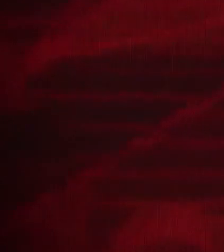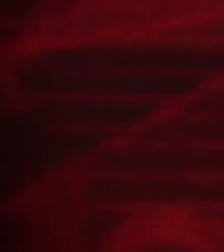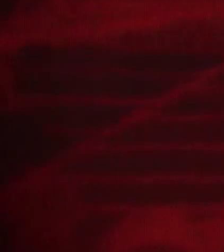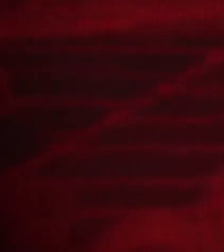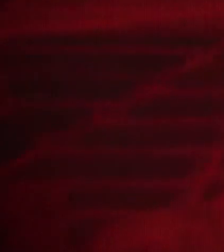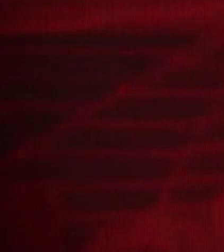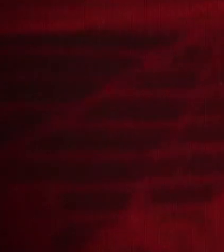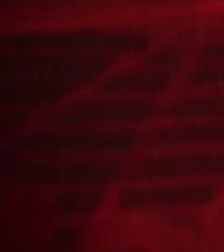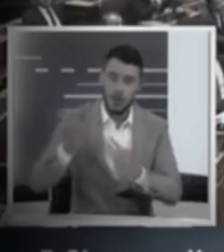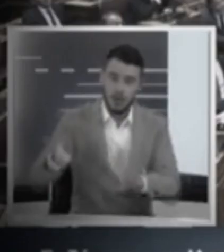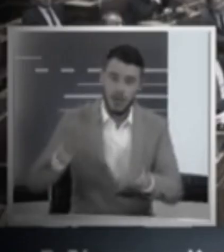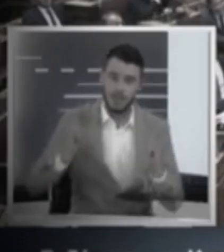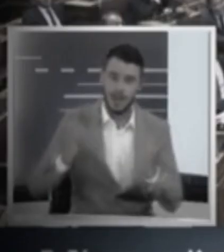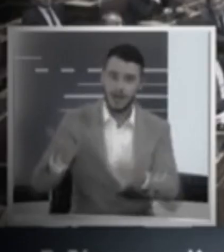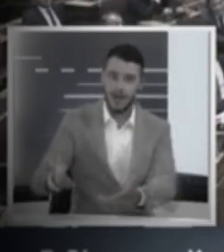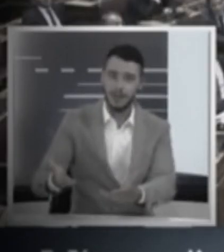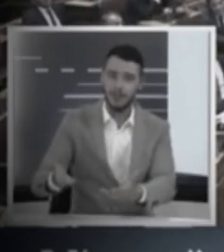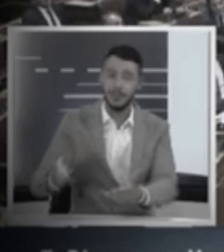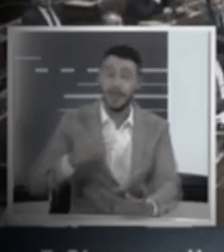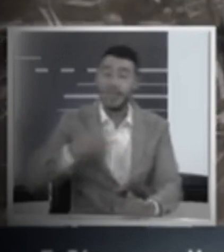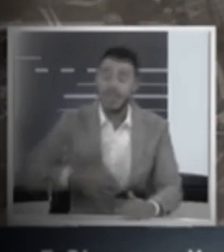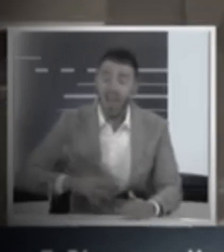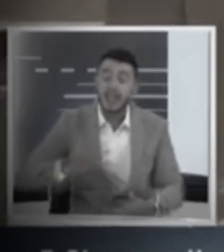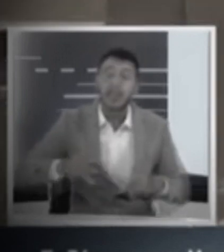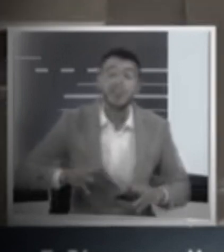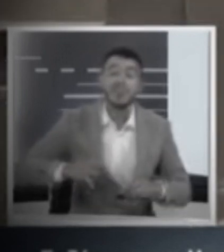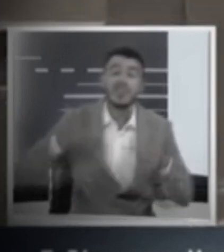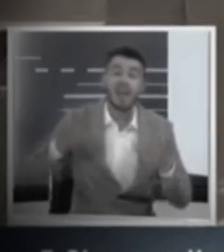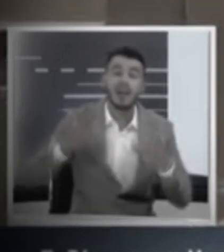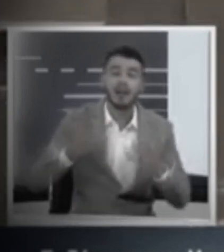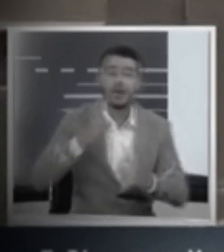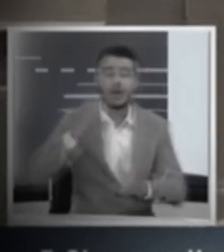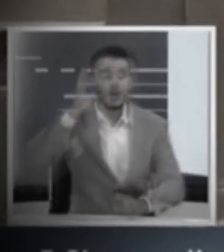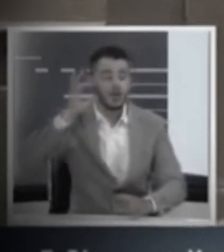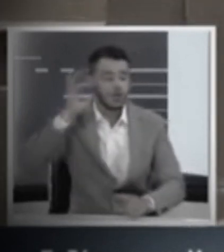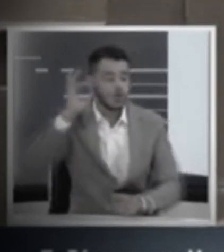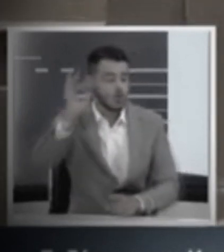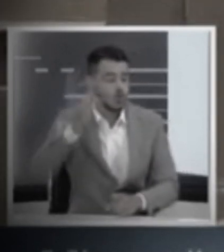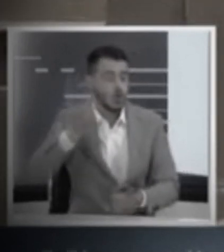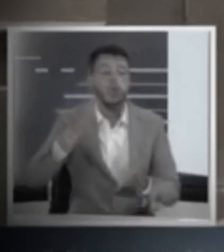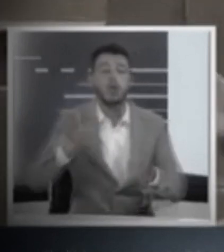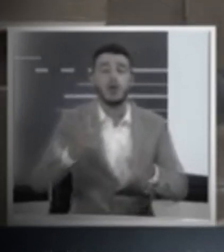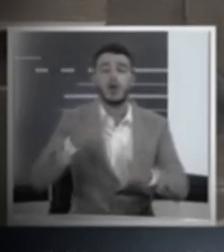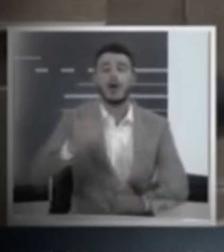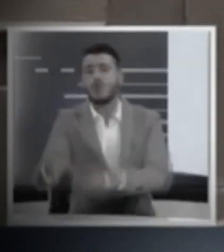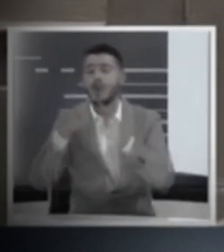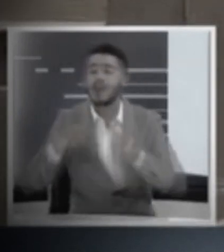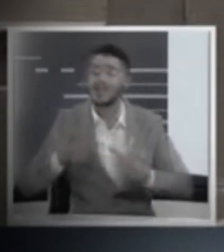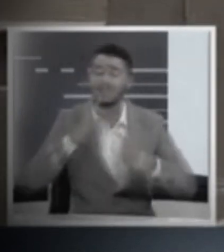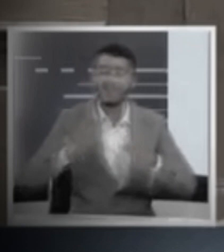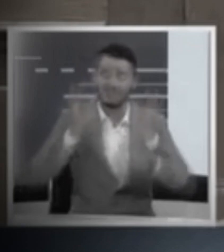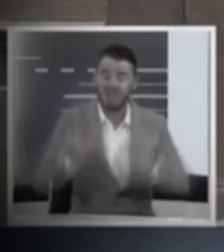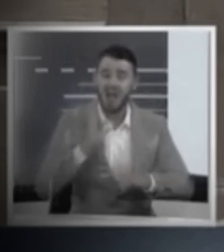εμβληματικές προτάσεις. Θέλετε ή δεν θέλετε να ολοκληρωθεί το χρηματιστήριο ενέργειας? Να καταλάβουμε,